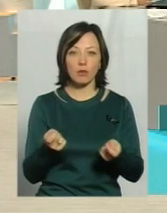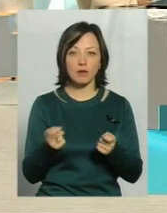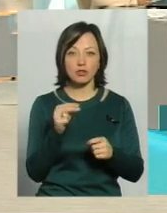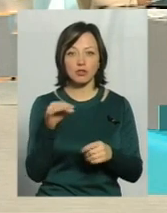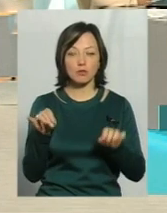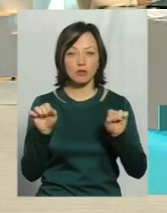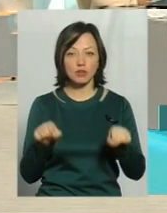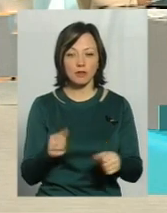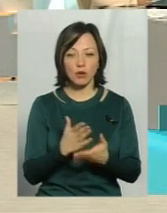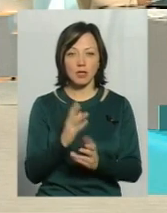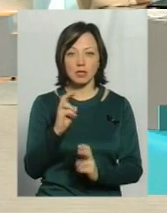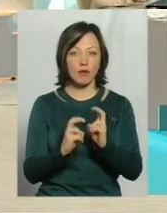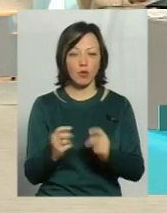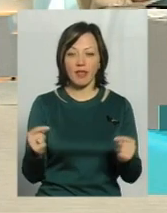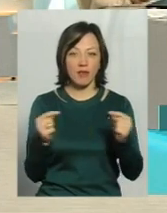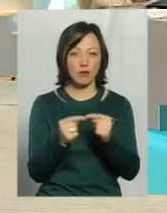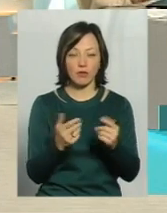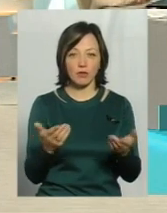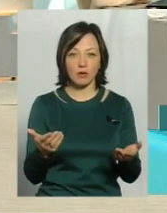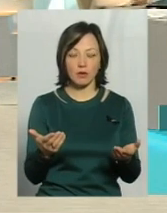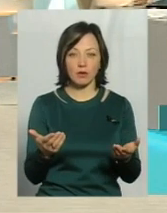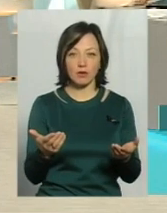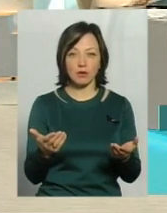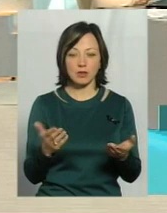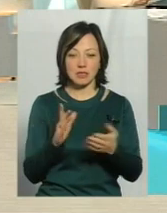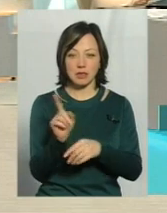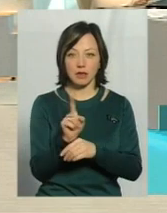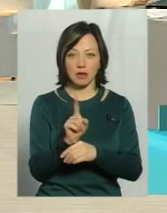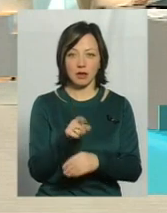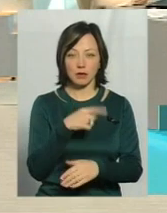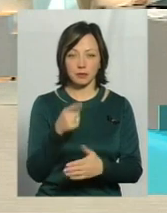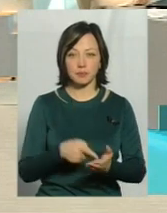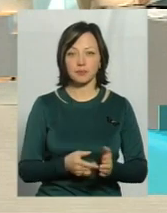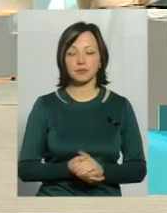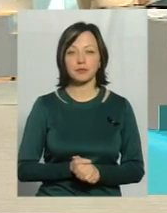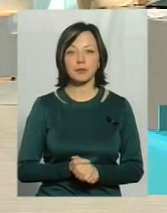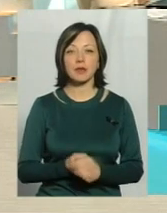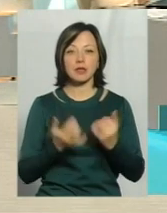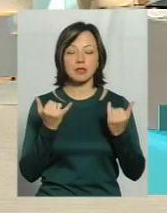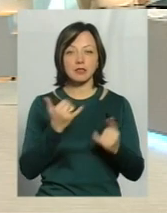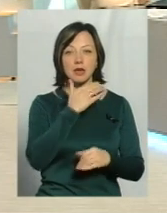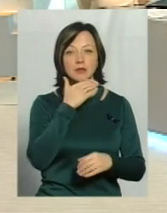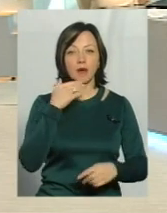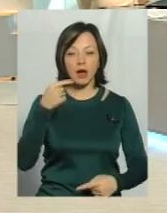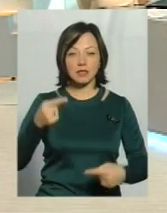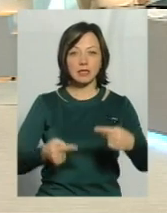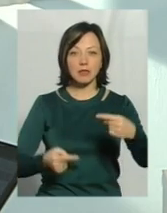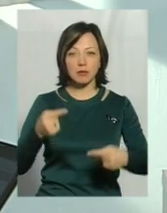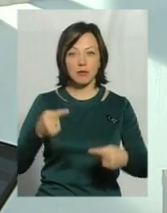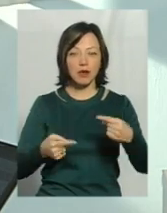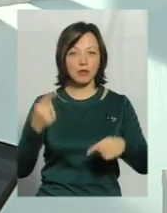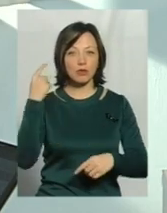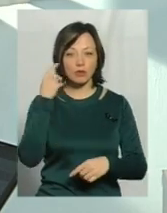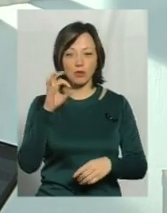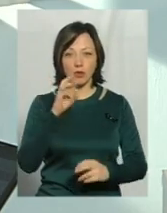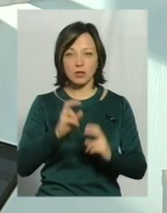Чи, можливо, є заводи, які не відповідають екологічним стандартам, заводи, ну, там, чи ні? Зараз йде багато дебатів. Я чую про ті